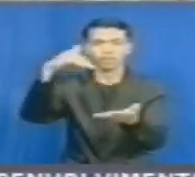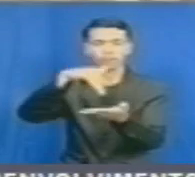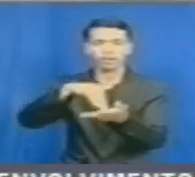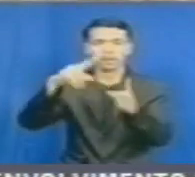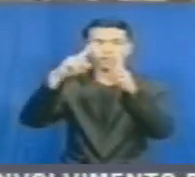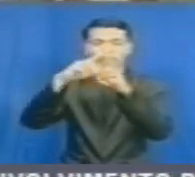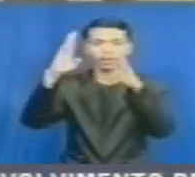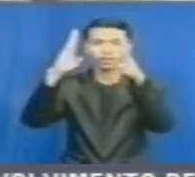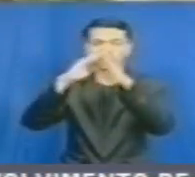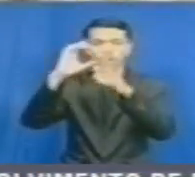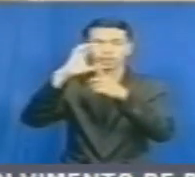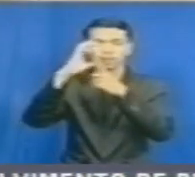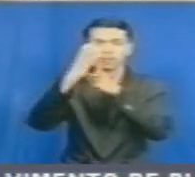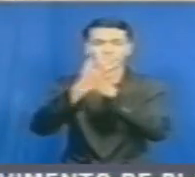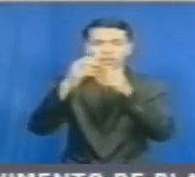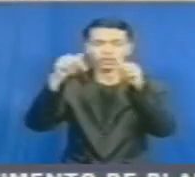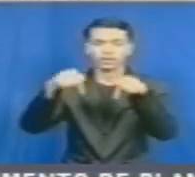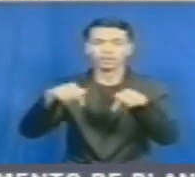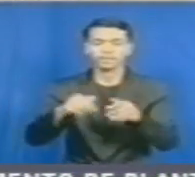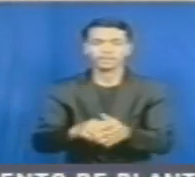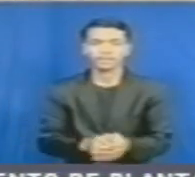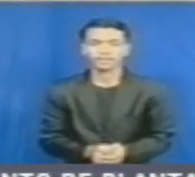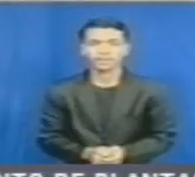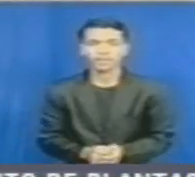umalisan be adora fatuk ni. Tim,